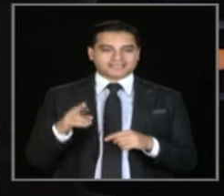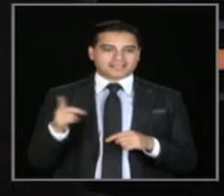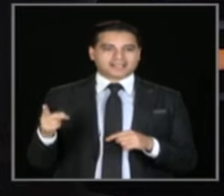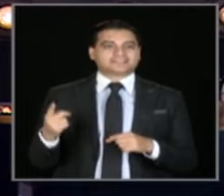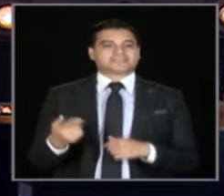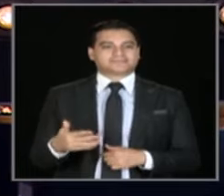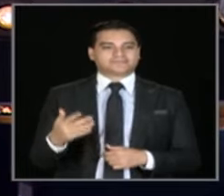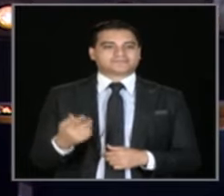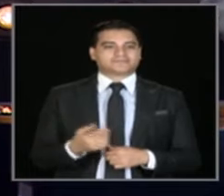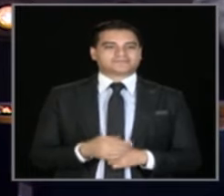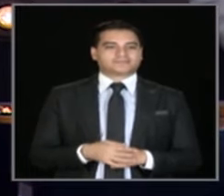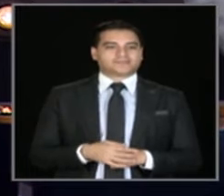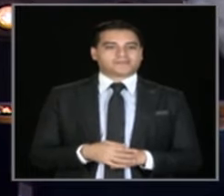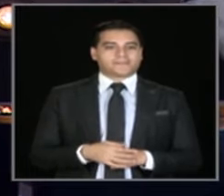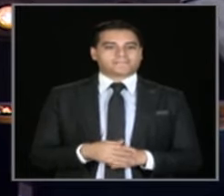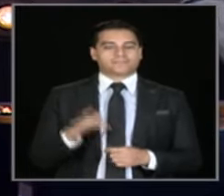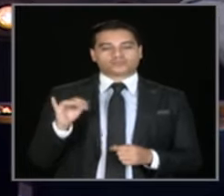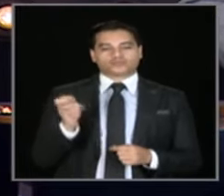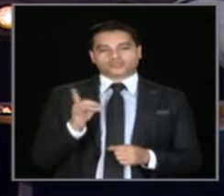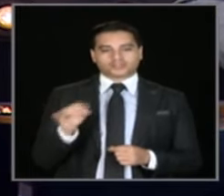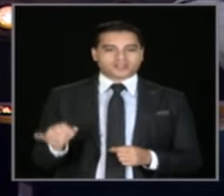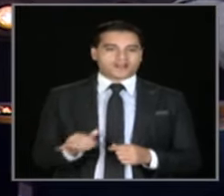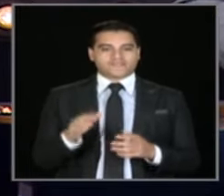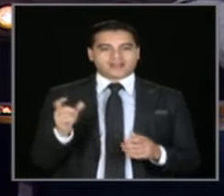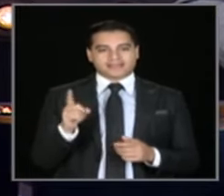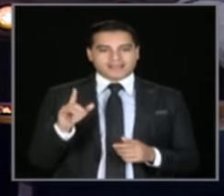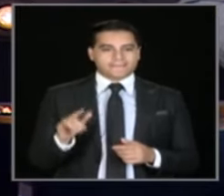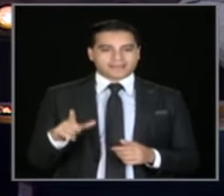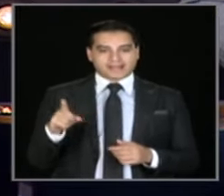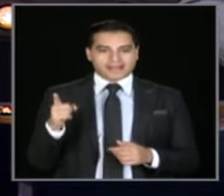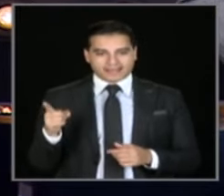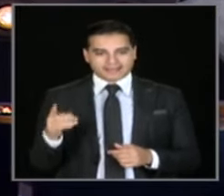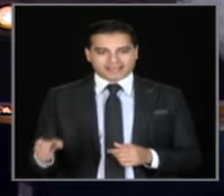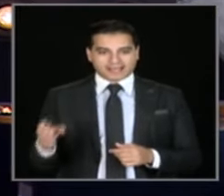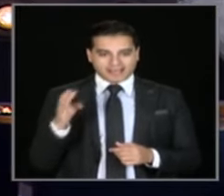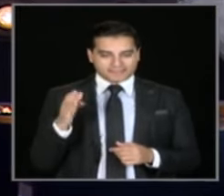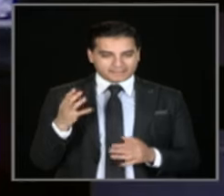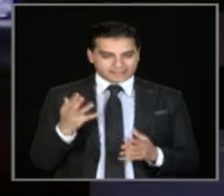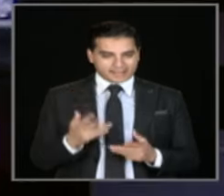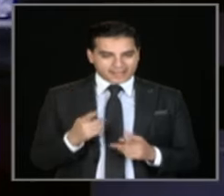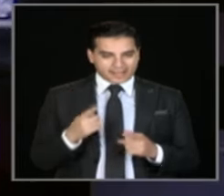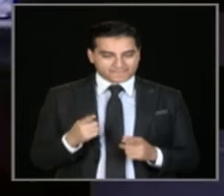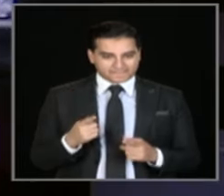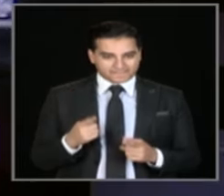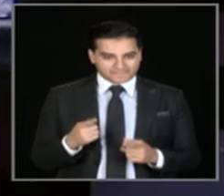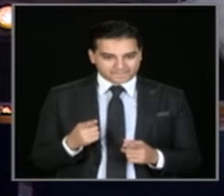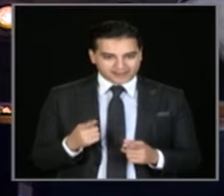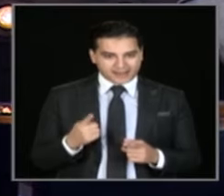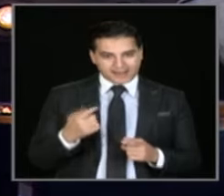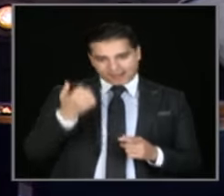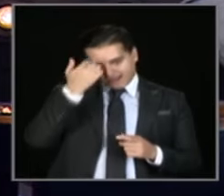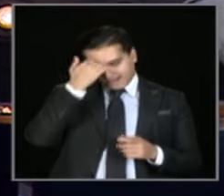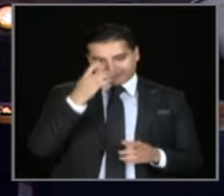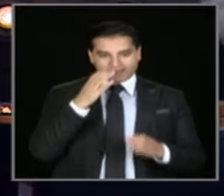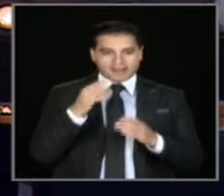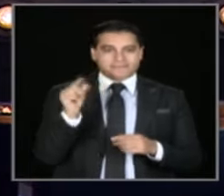ولا لا. مصطفى نبيل، بإجابتك دي معك كم نقطة؟ 1000. 1000